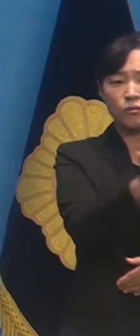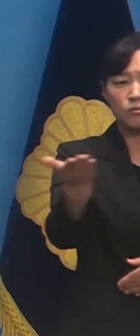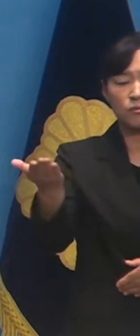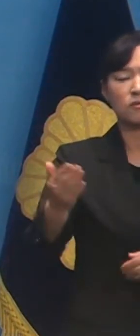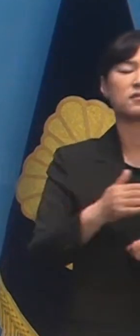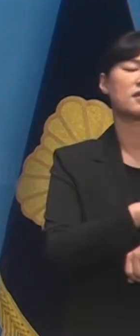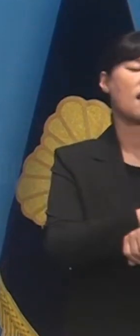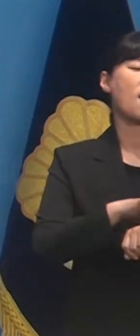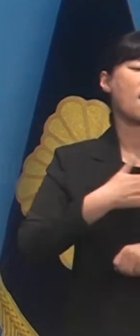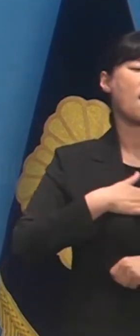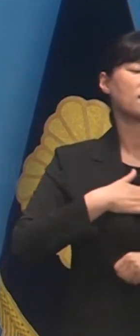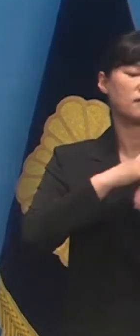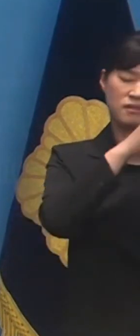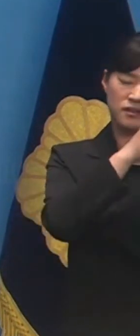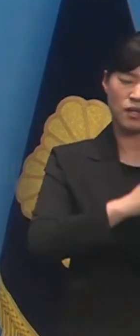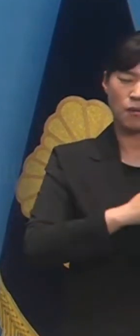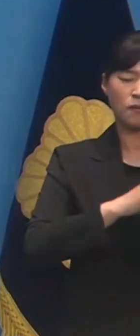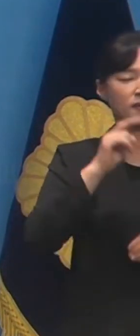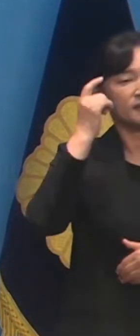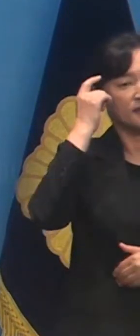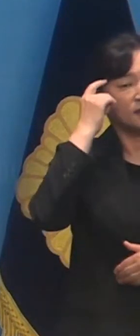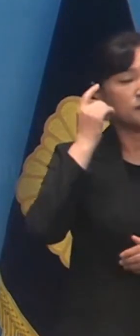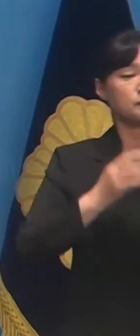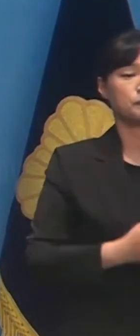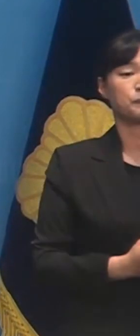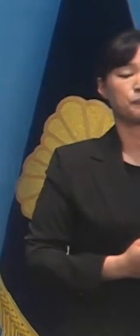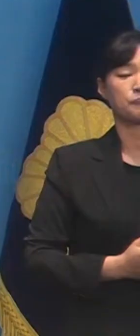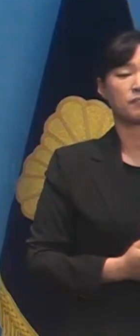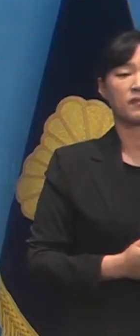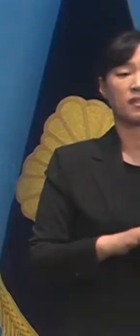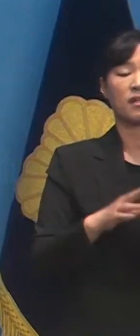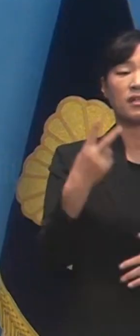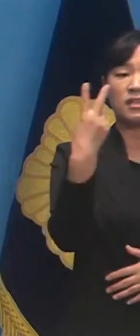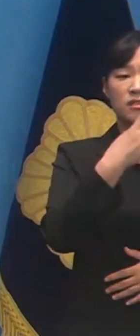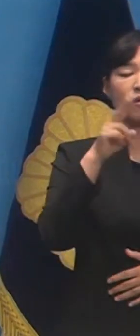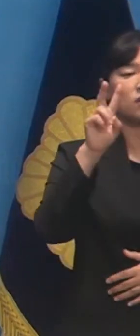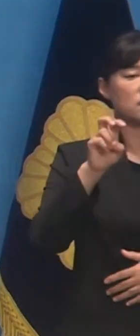기자분들께서 잘 아시리라고 생각을 합니다.